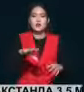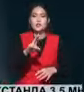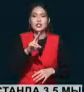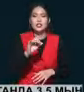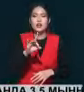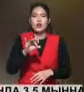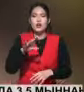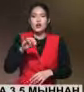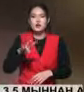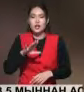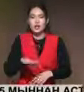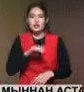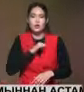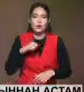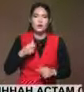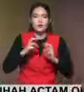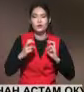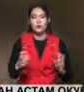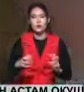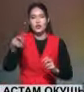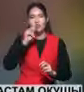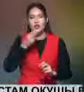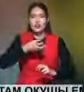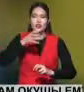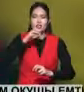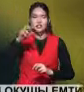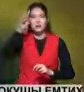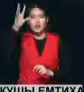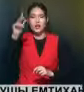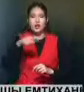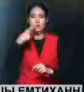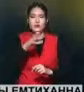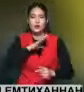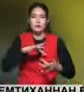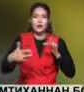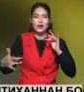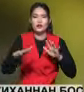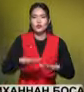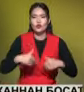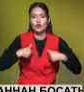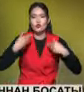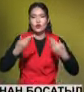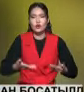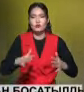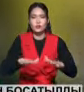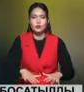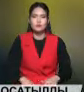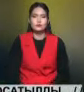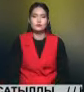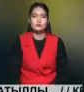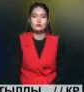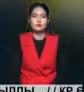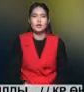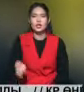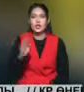Розенблюм. Өзіміз отырып шай ішейік деген танымал сөзді айтып, әлеуметтік желіде мерекемен құттықтады. Ал енді